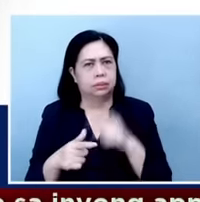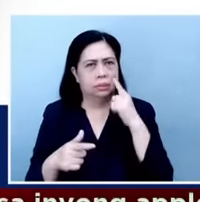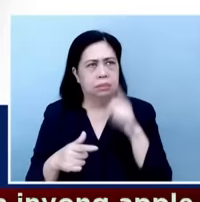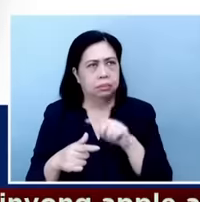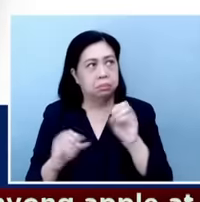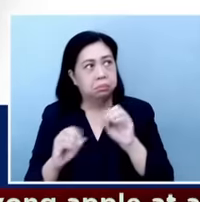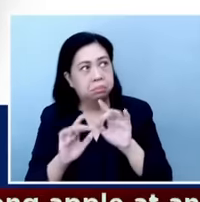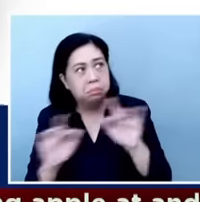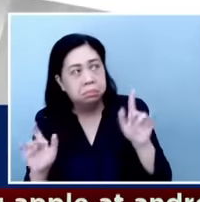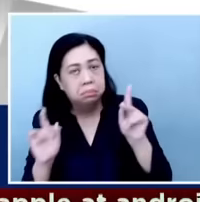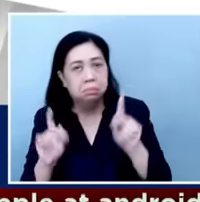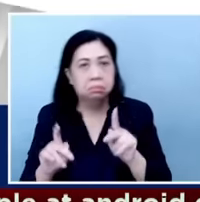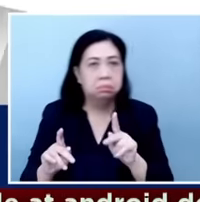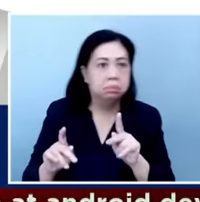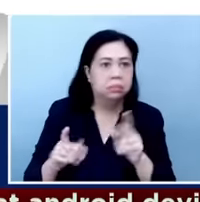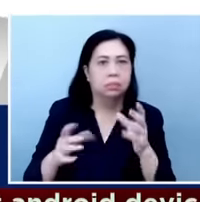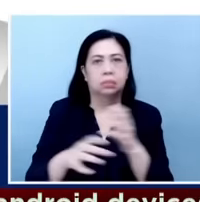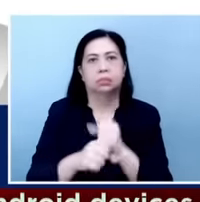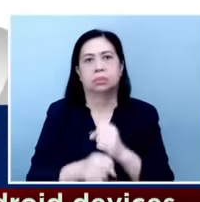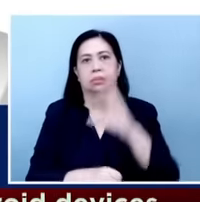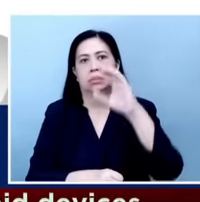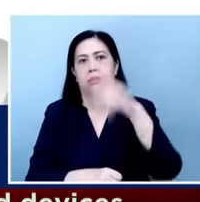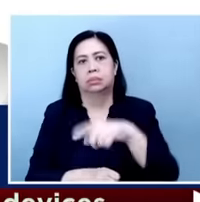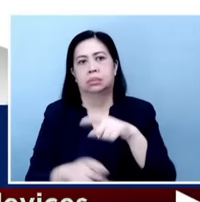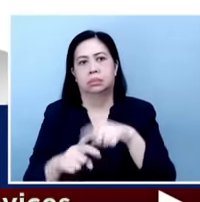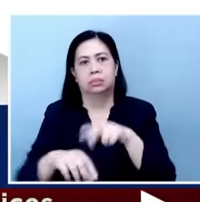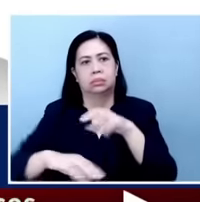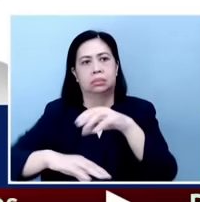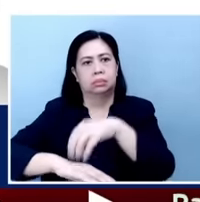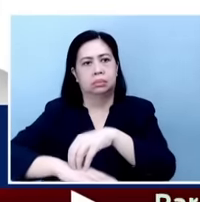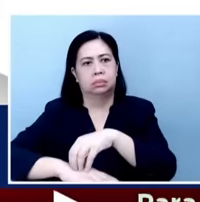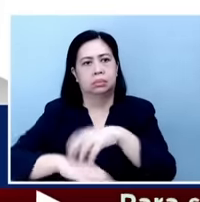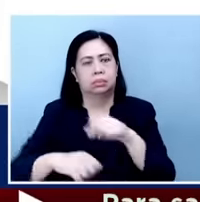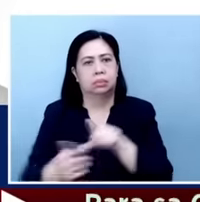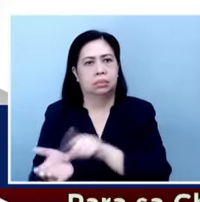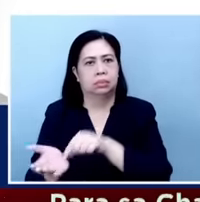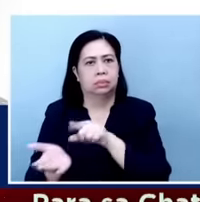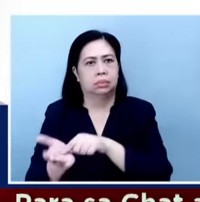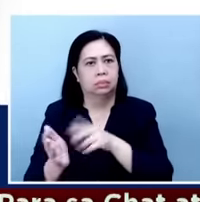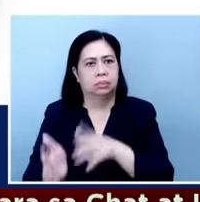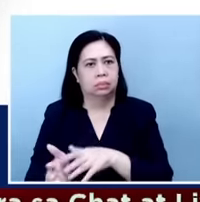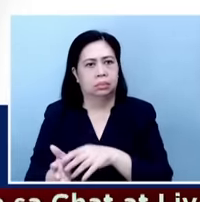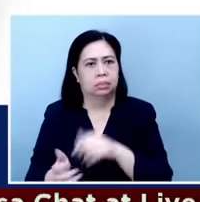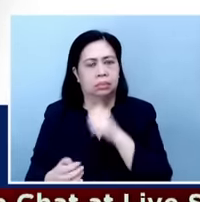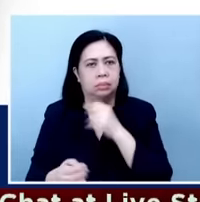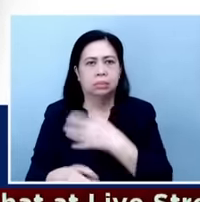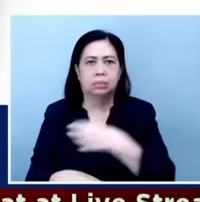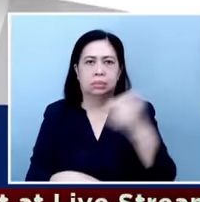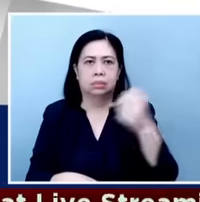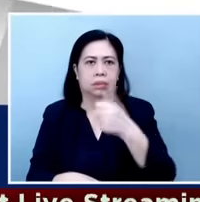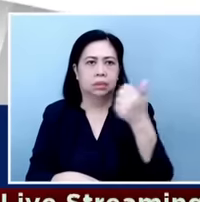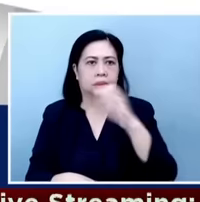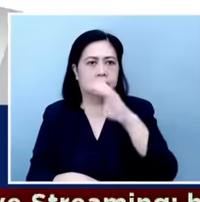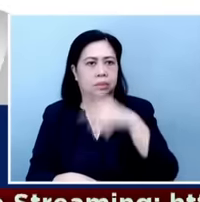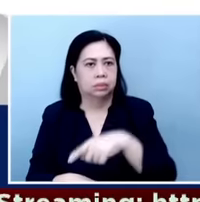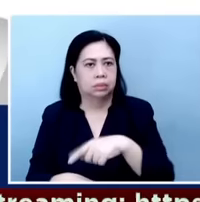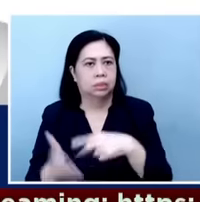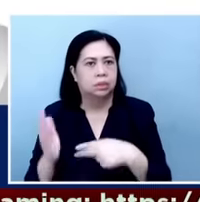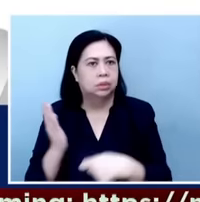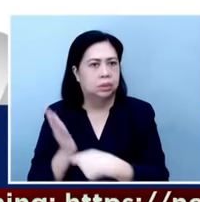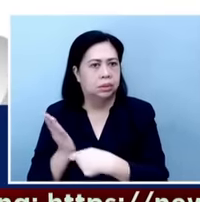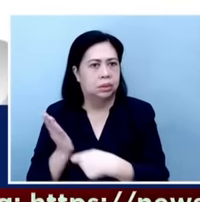sa tindahan, kinuha niya ang cellphone na nakapatong sa isang printer. Hindi naman ito natangay ang isa pang cellphone na